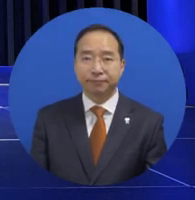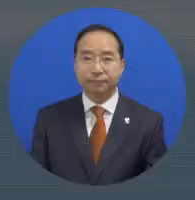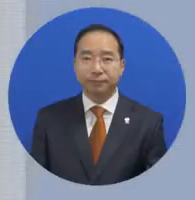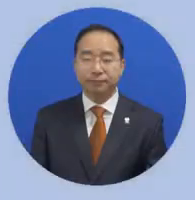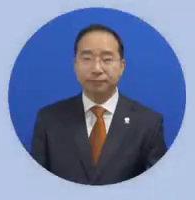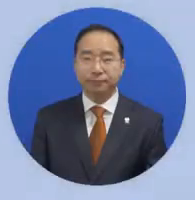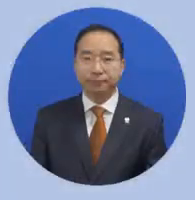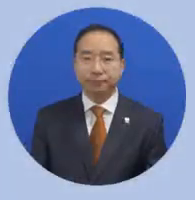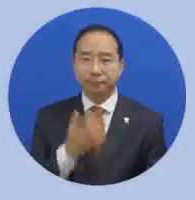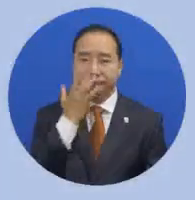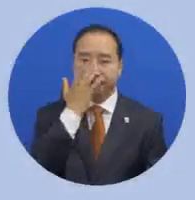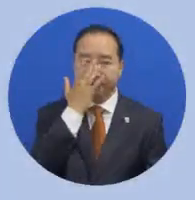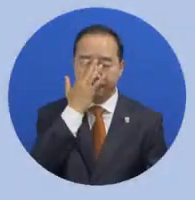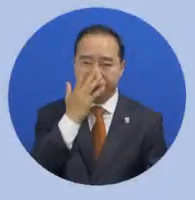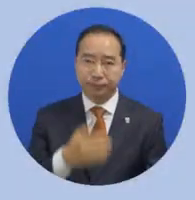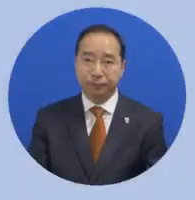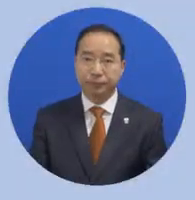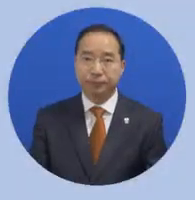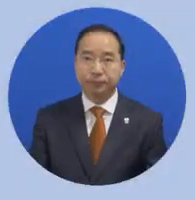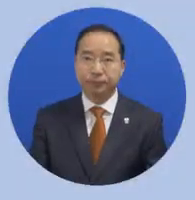보내주셨습니다.